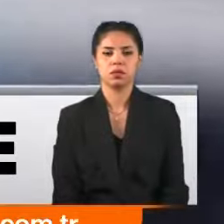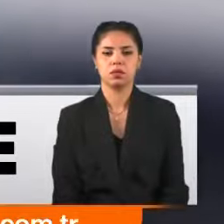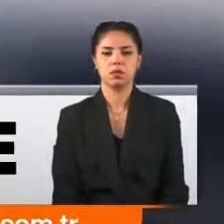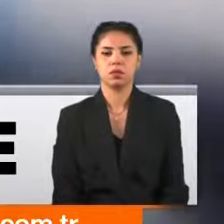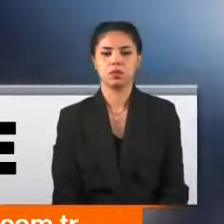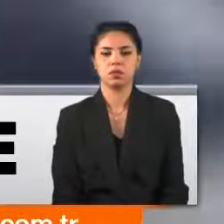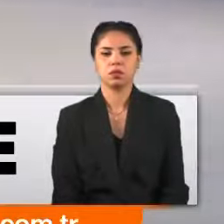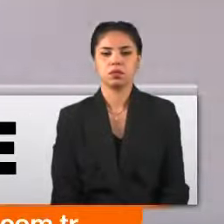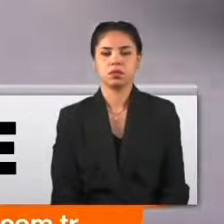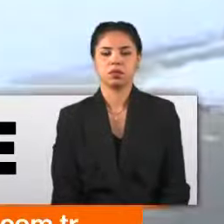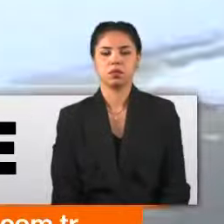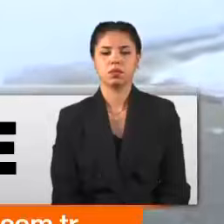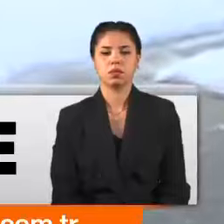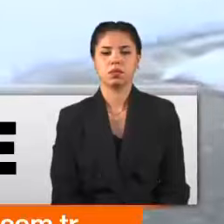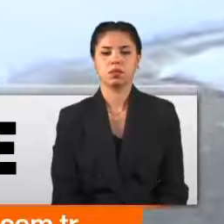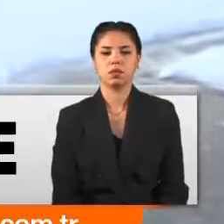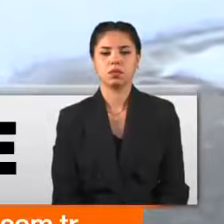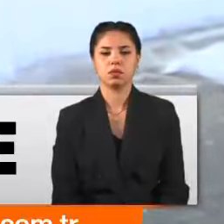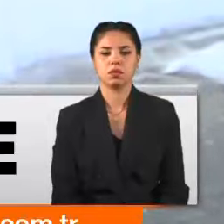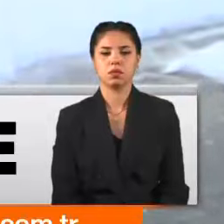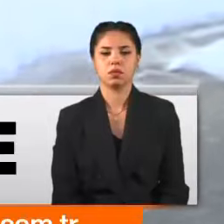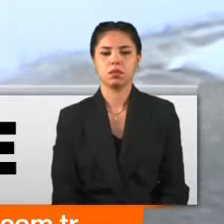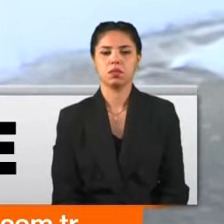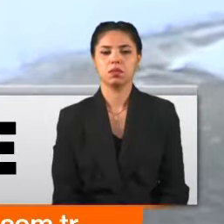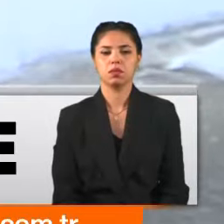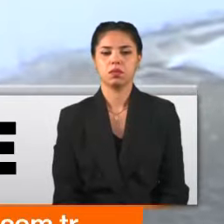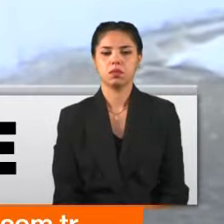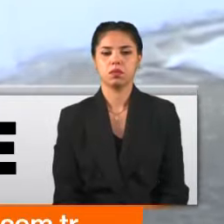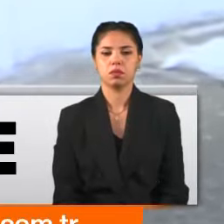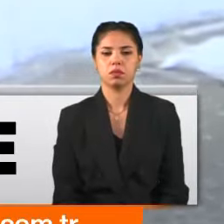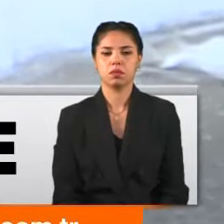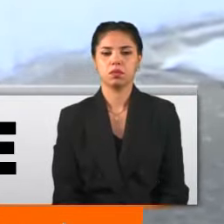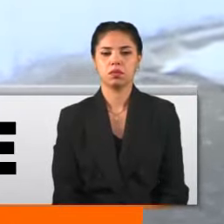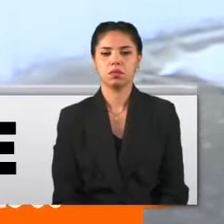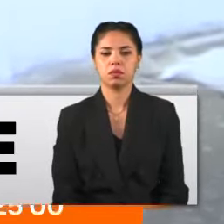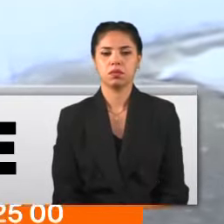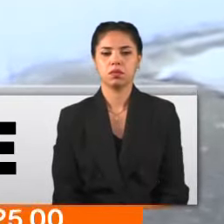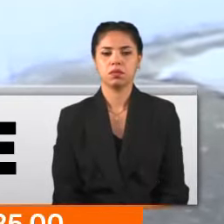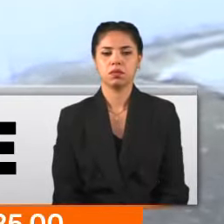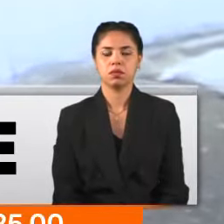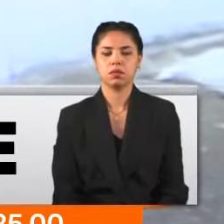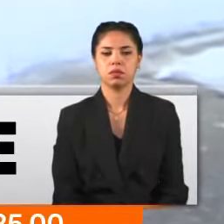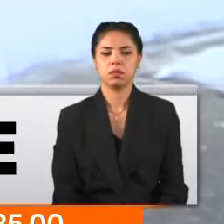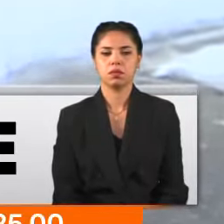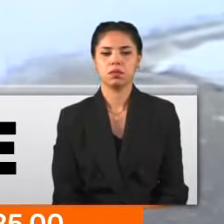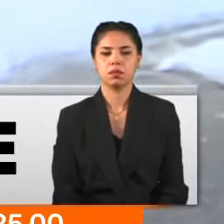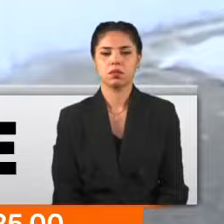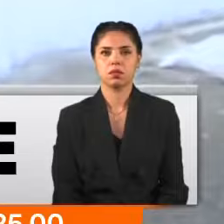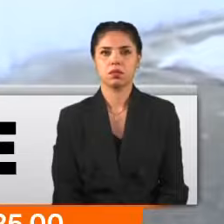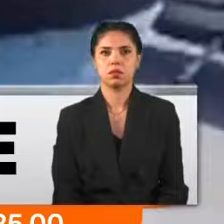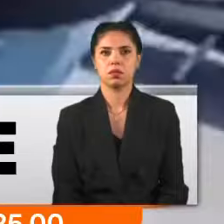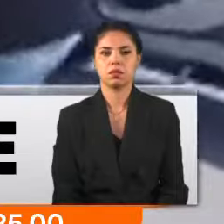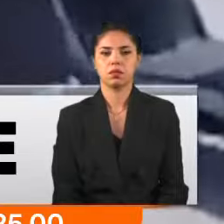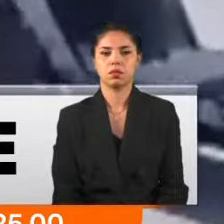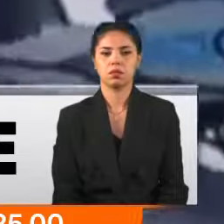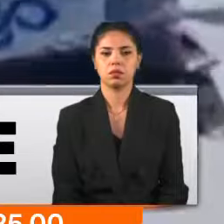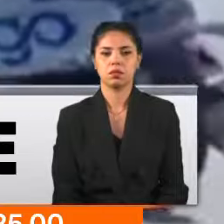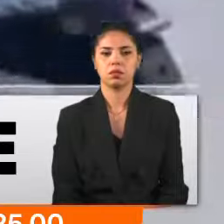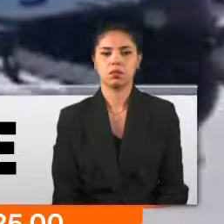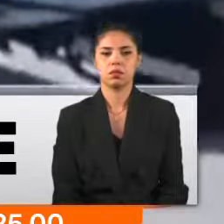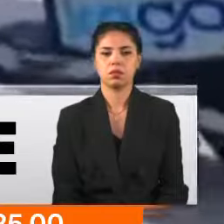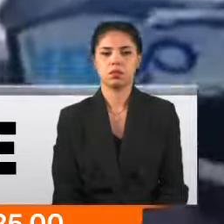geldim. Ve kameramı açarak, telefonum kamerasını açarak bunları görüntüye aldım. O esnada polisler de geldi ve suçüstü yakaladılar.